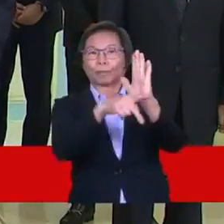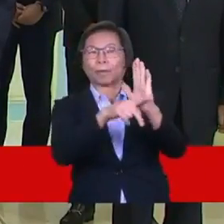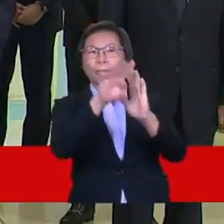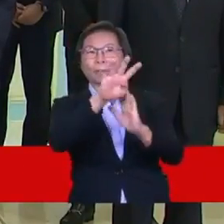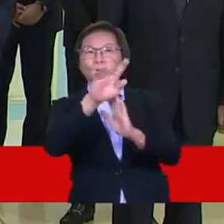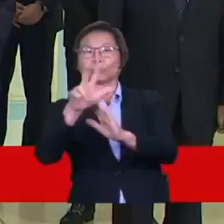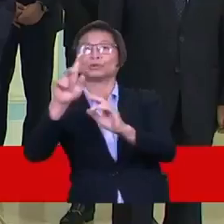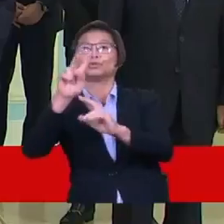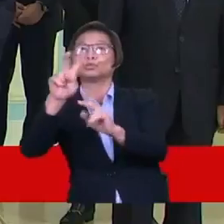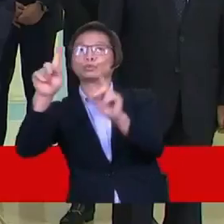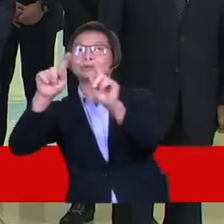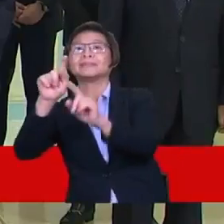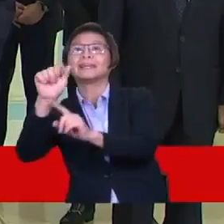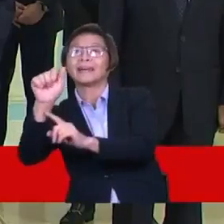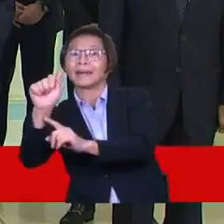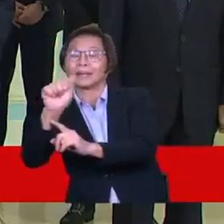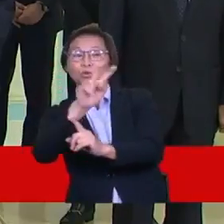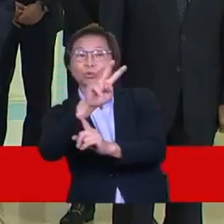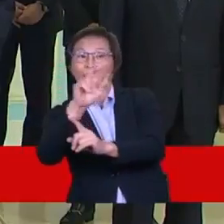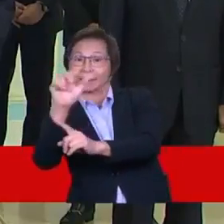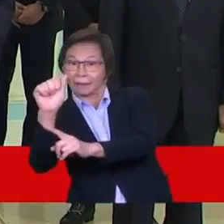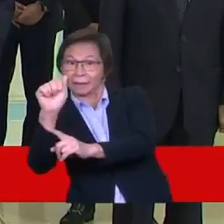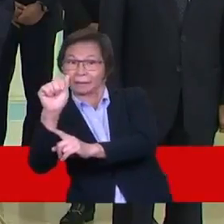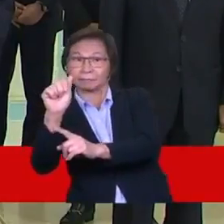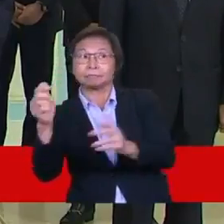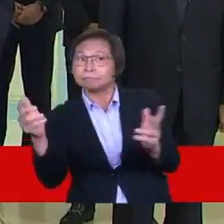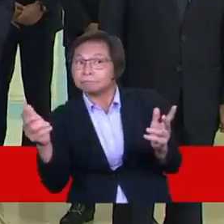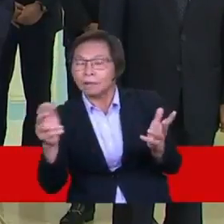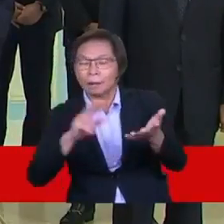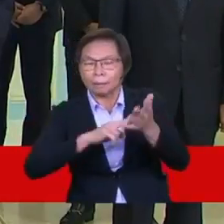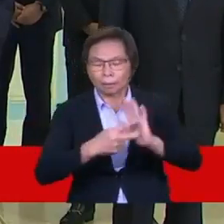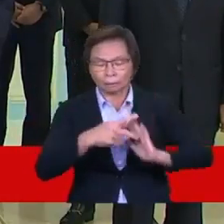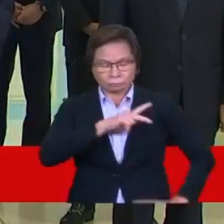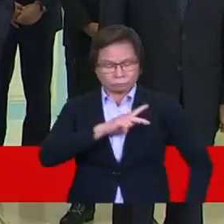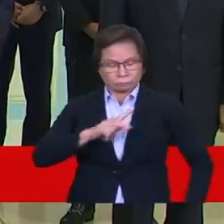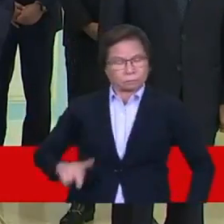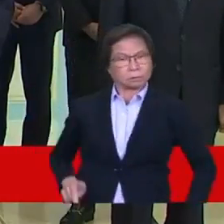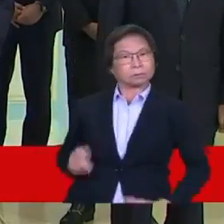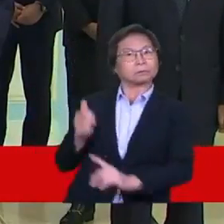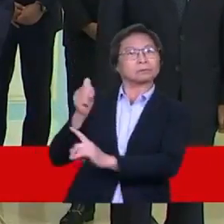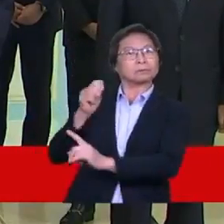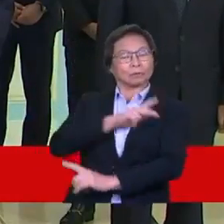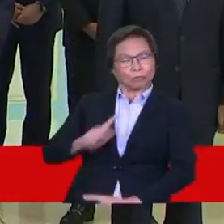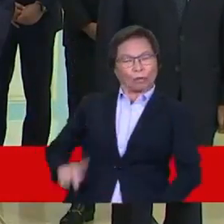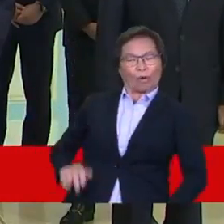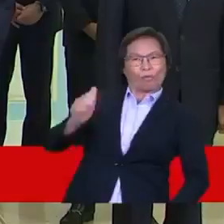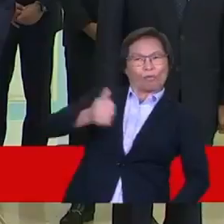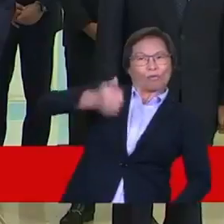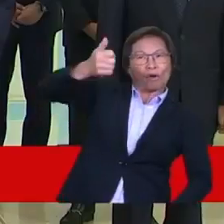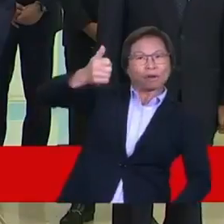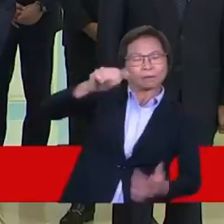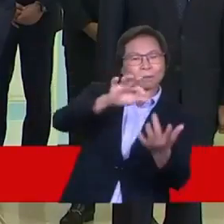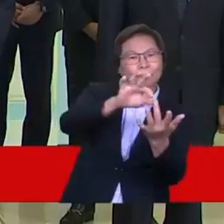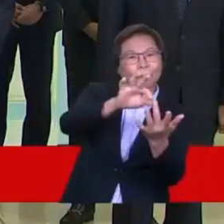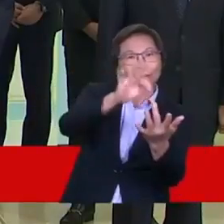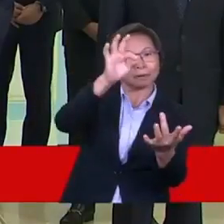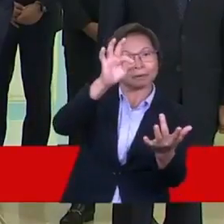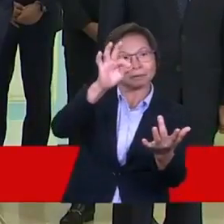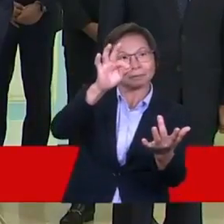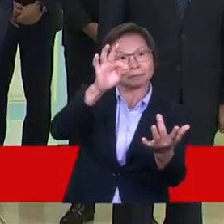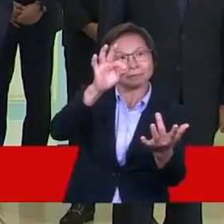due gi tu yang dipertuan agong hendaklah terlebih dahulu menanti